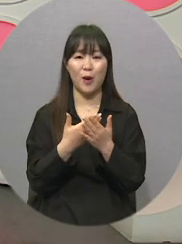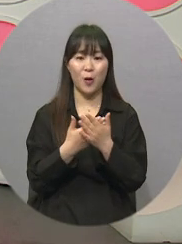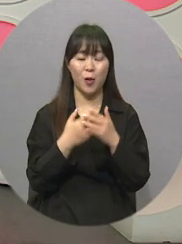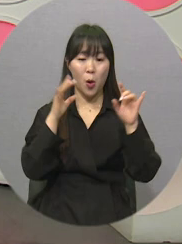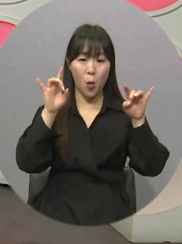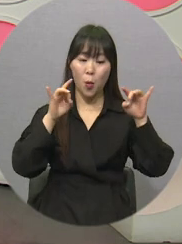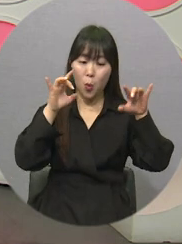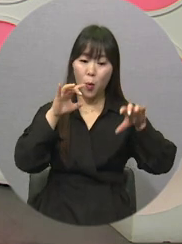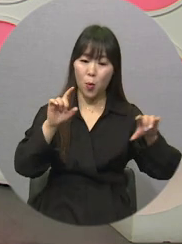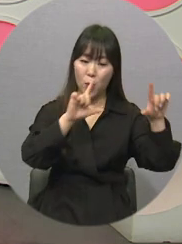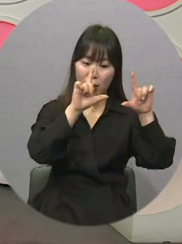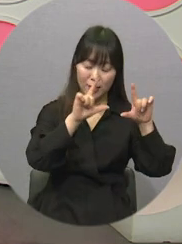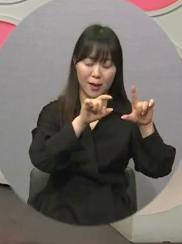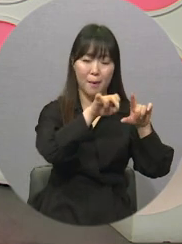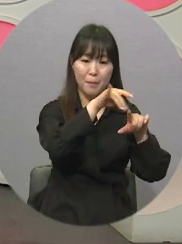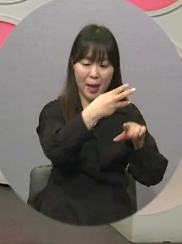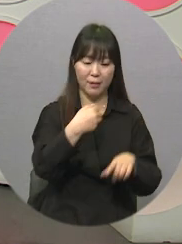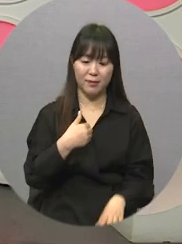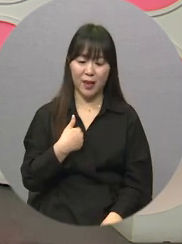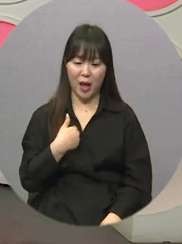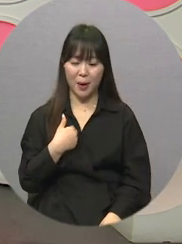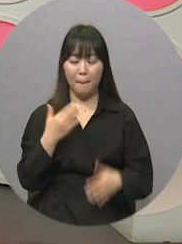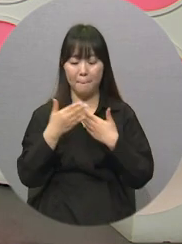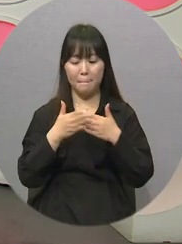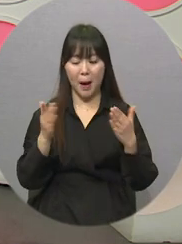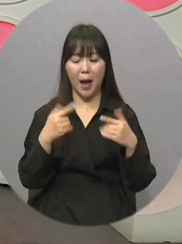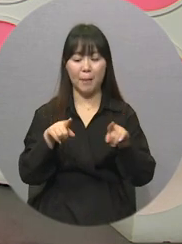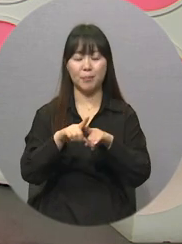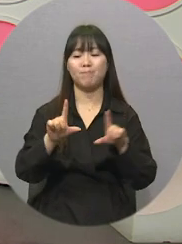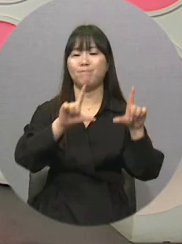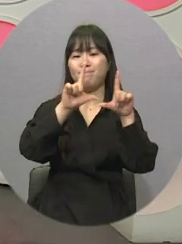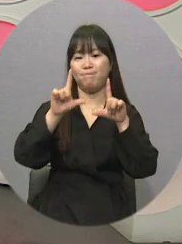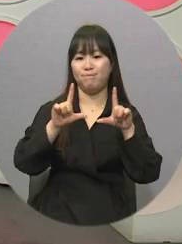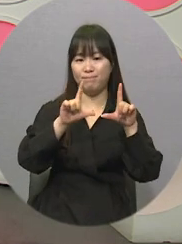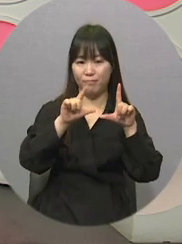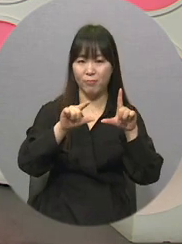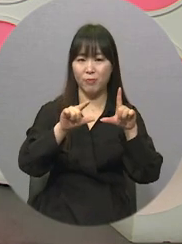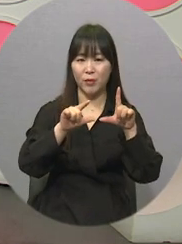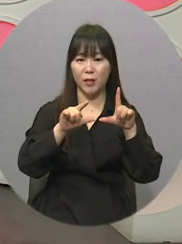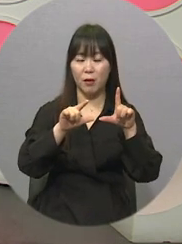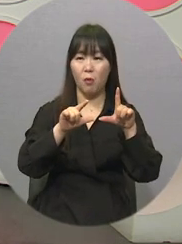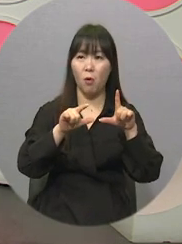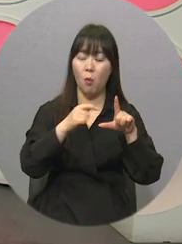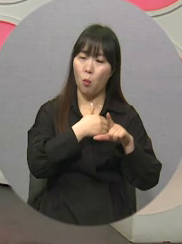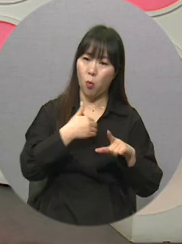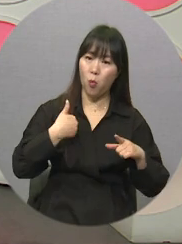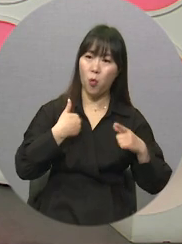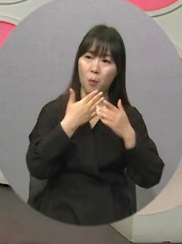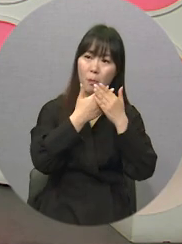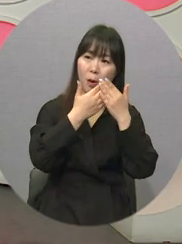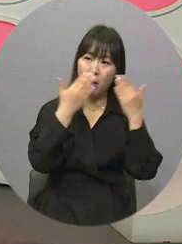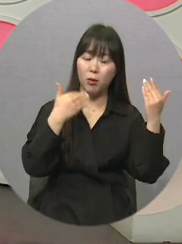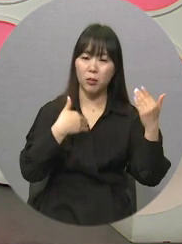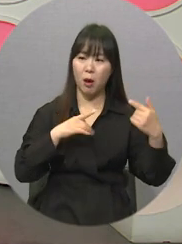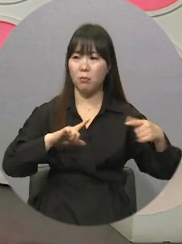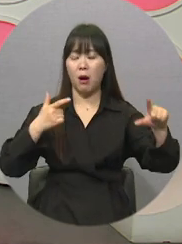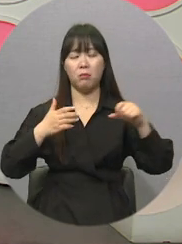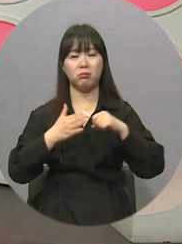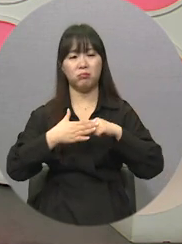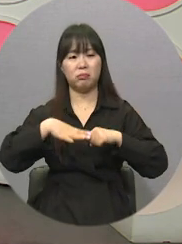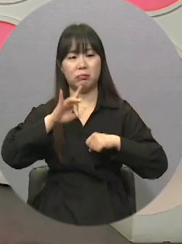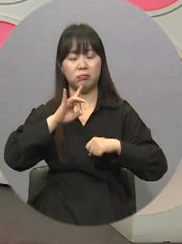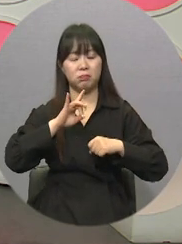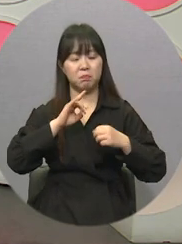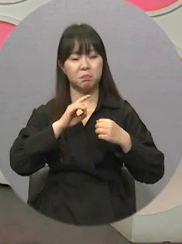때 멜과 저는 같은 방을 썼습니다. 당차고 밝은 그녀가 저와는 너무 달라. 처음엔